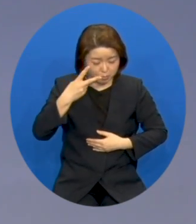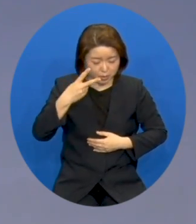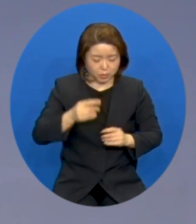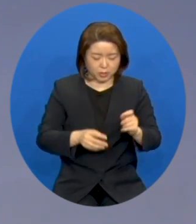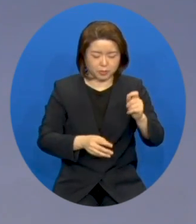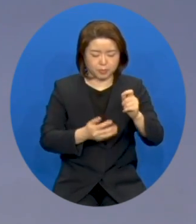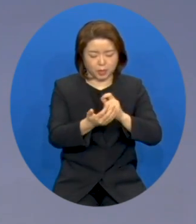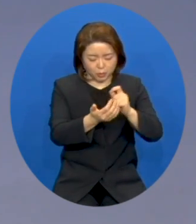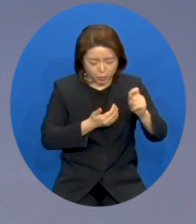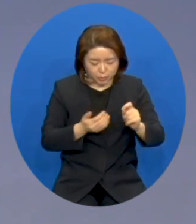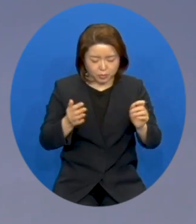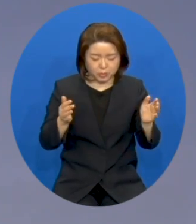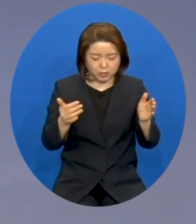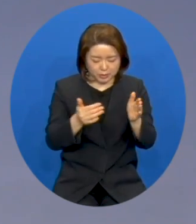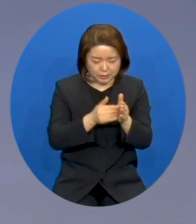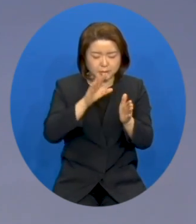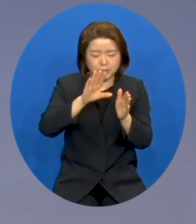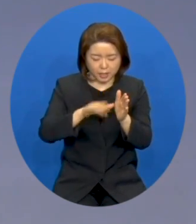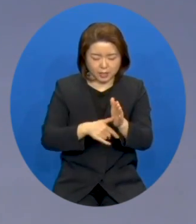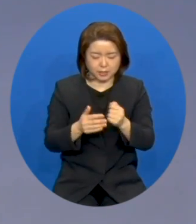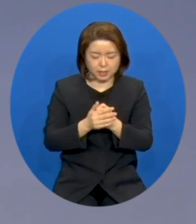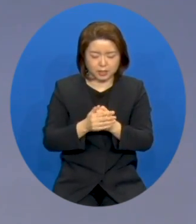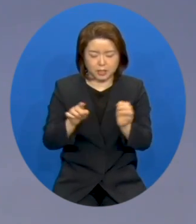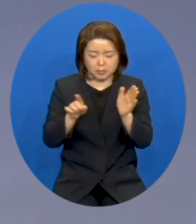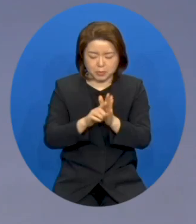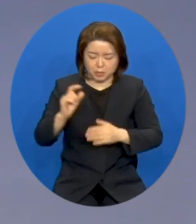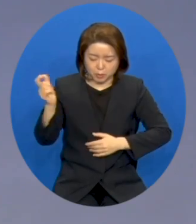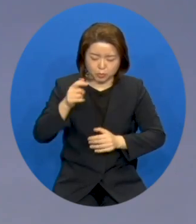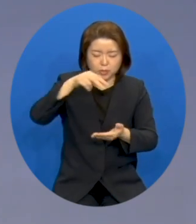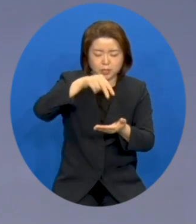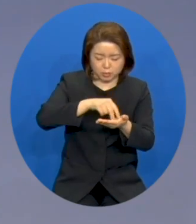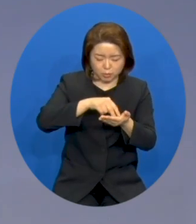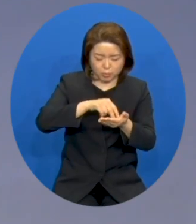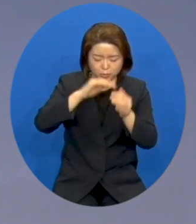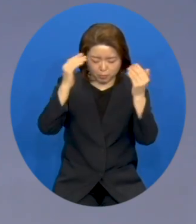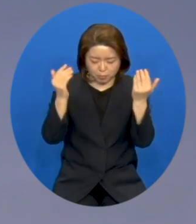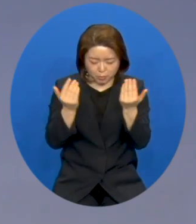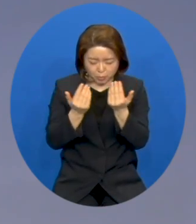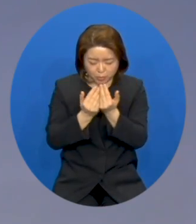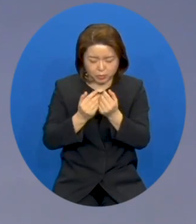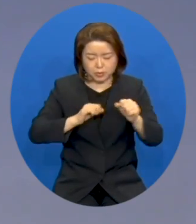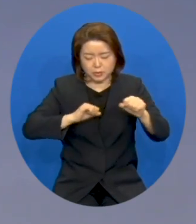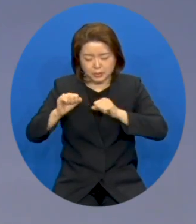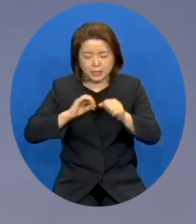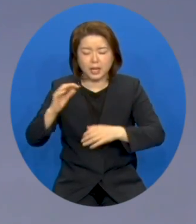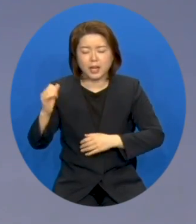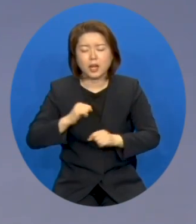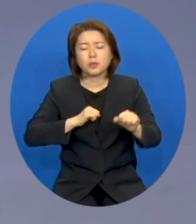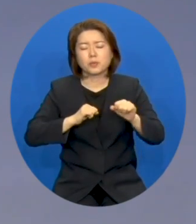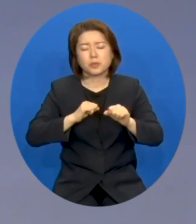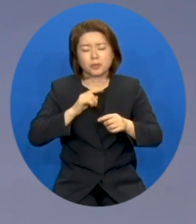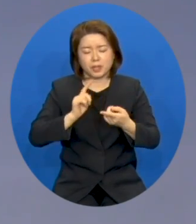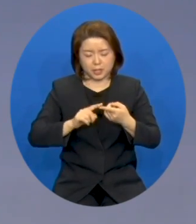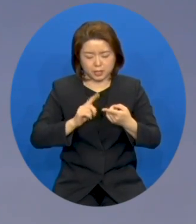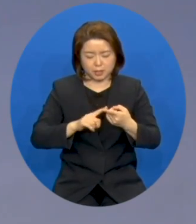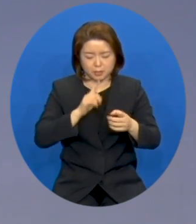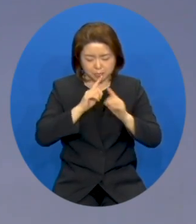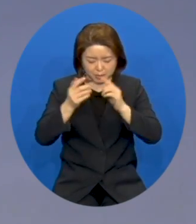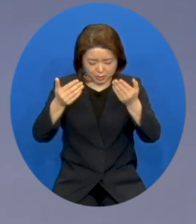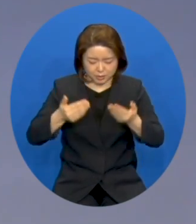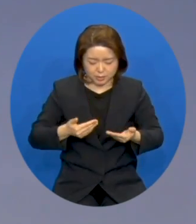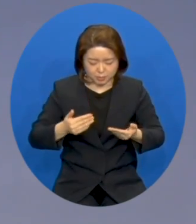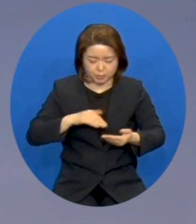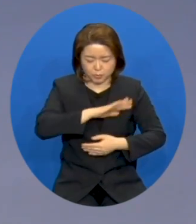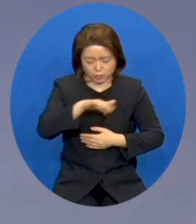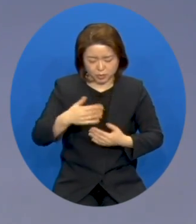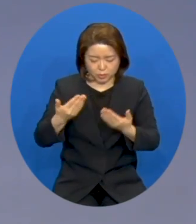고린도서를 전서를 마무리하면서 믿음에 굳게 서고 모든 것을 사랑으로 하라 우리에게 주시는 말씀이기도